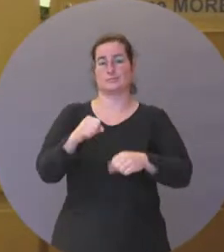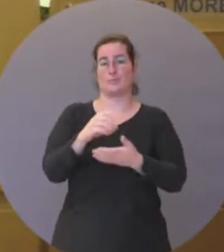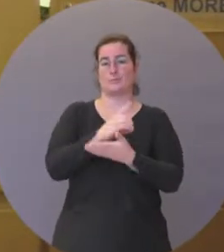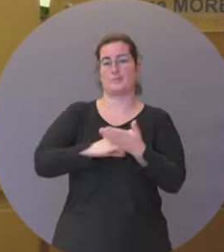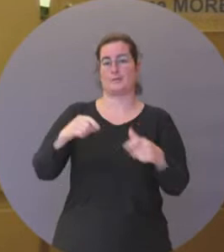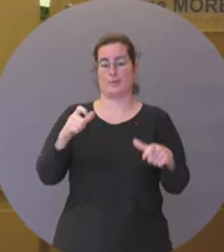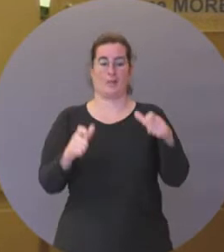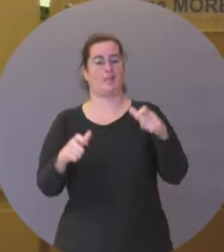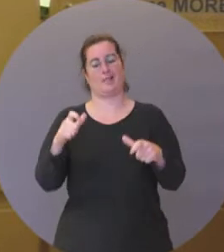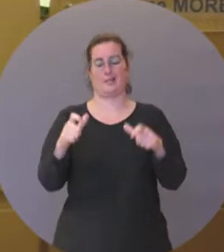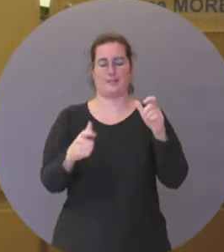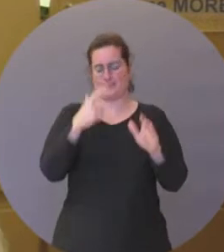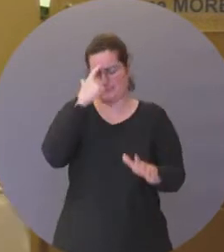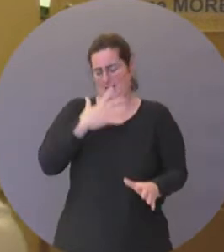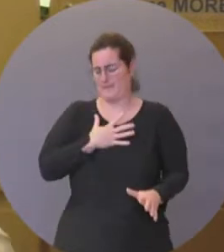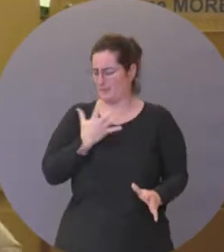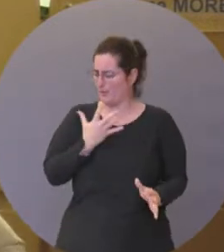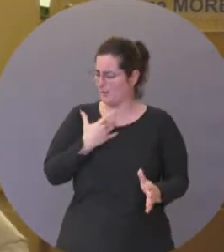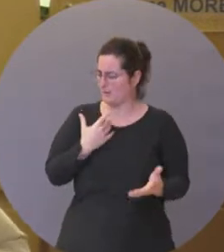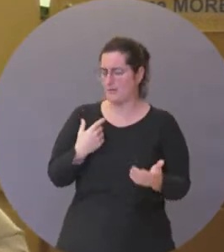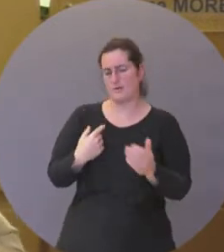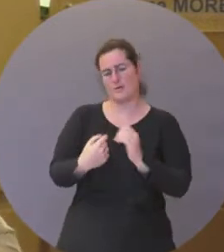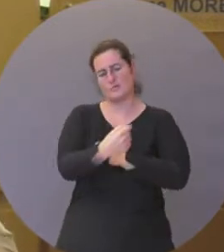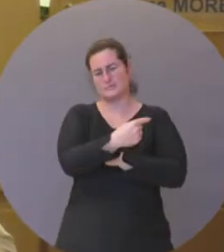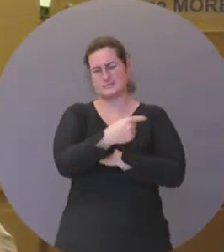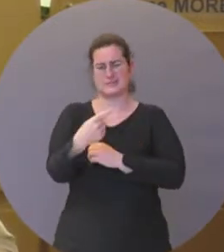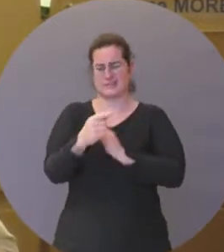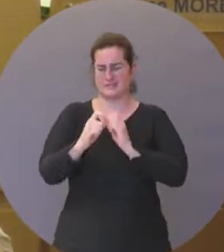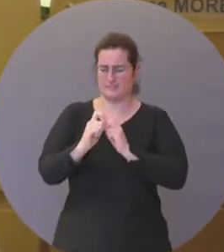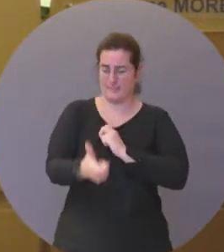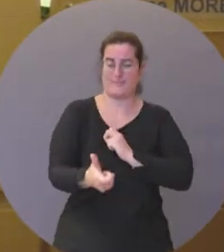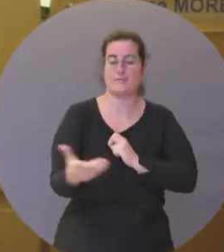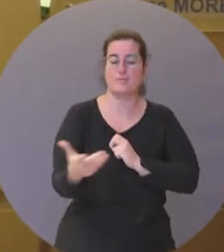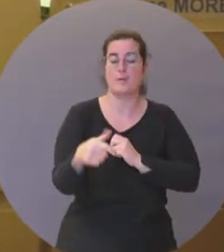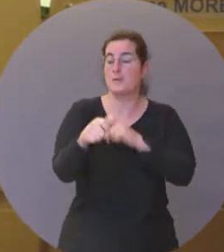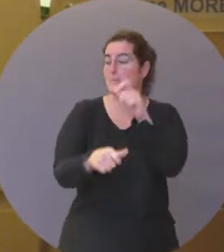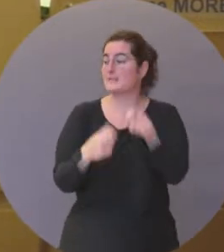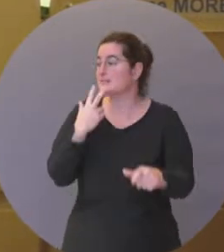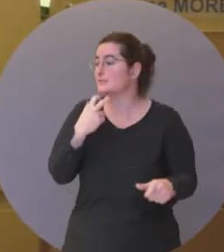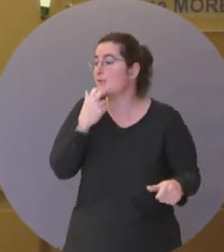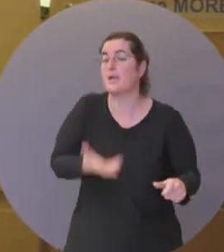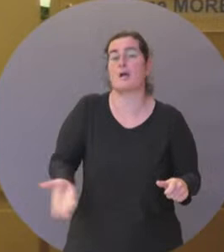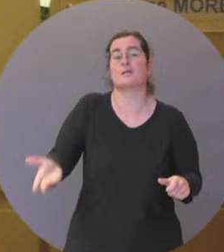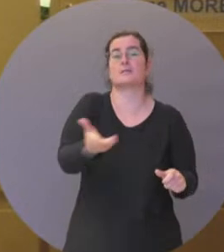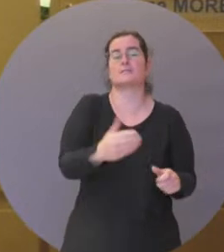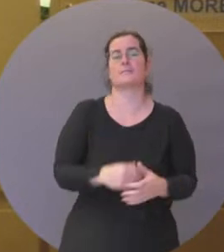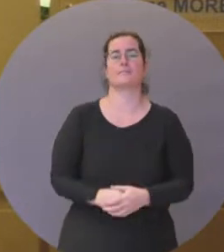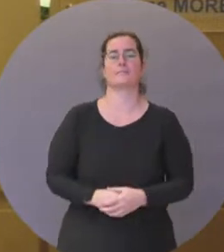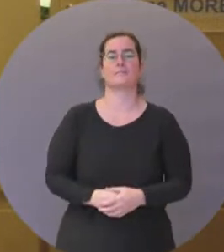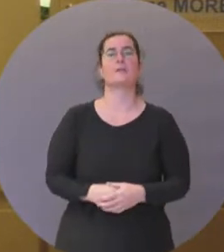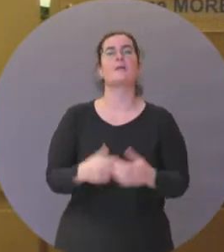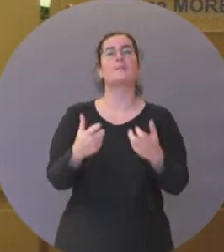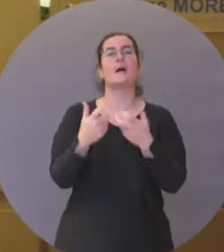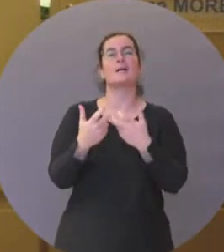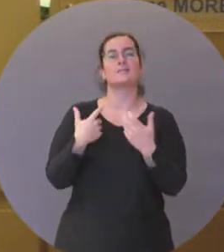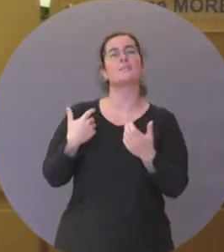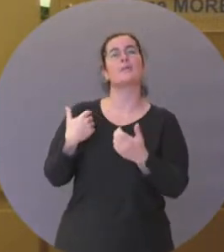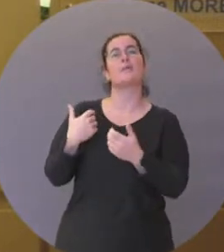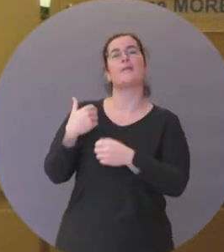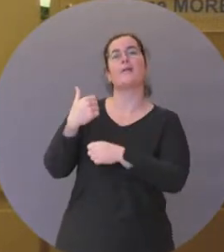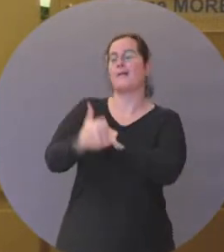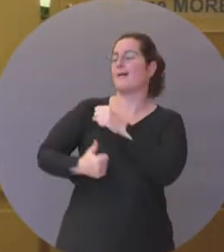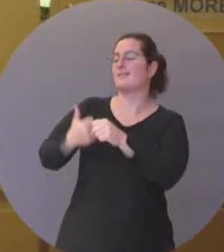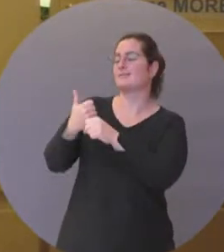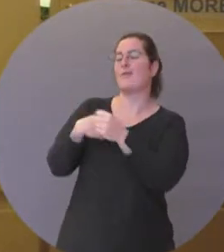aux conséquences néfastes qu'elles entraînent pour nos concitoyens rien que la seconde réforme en un an de l'assurance chômage qui